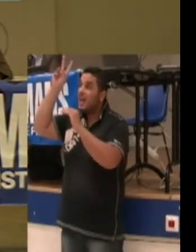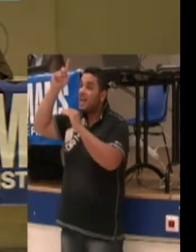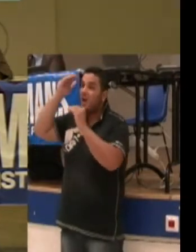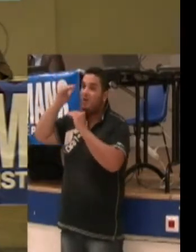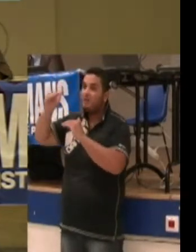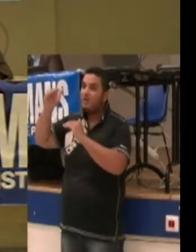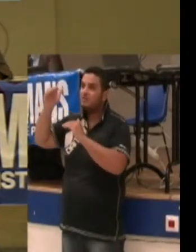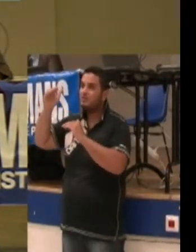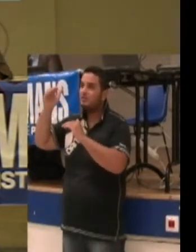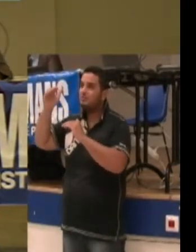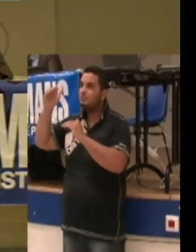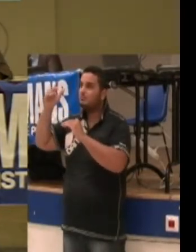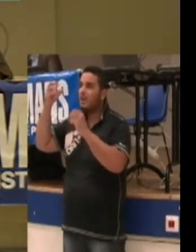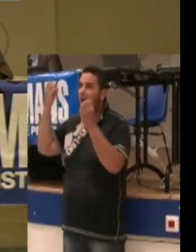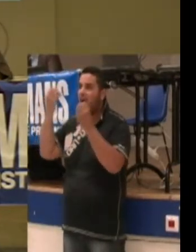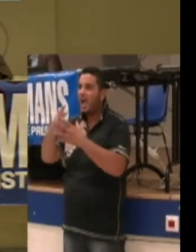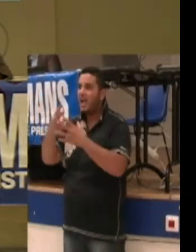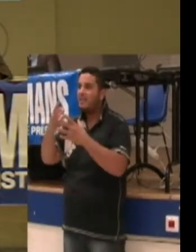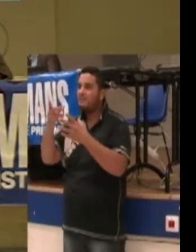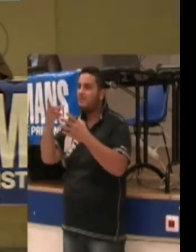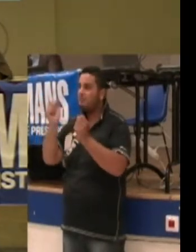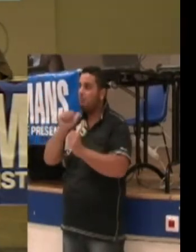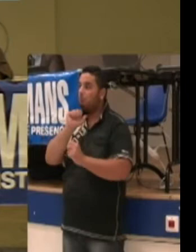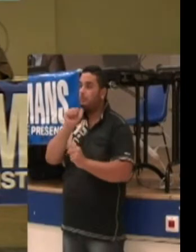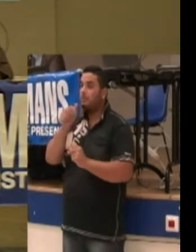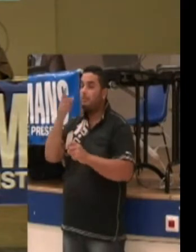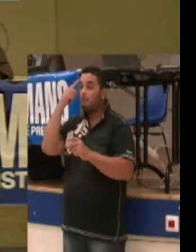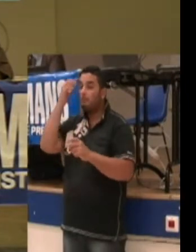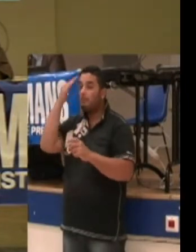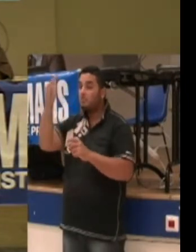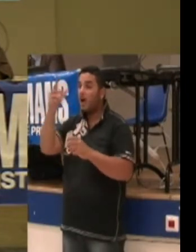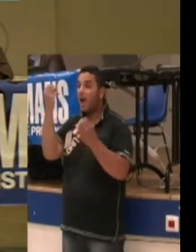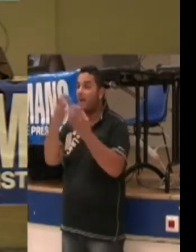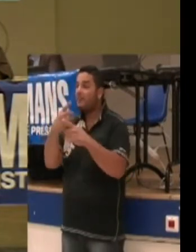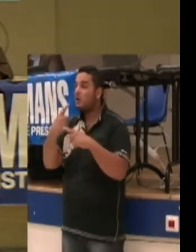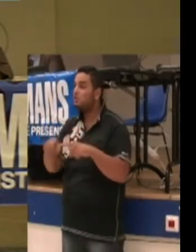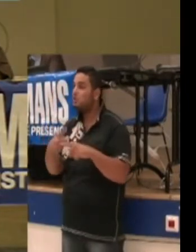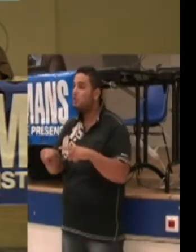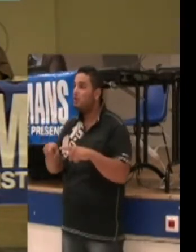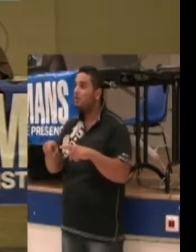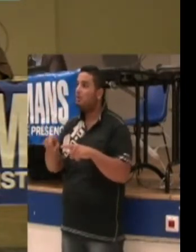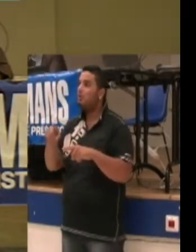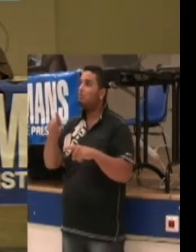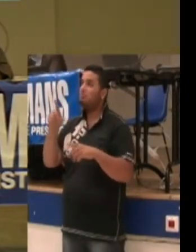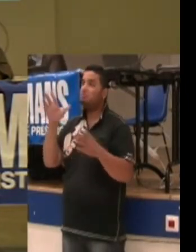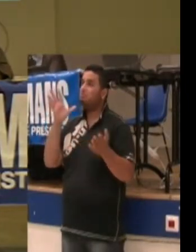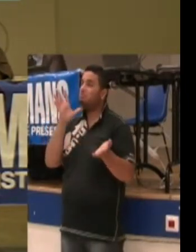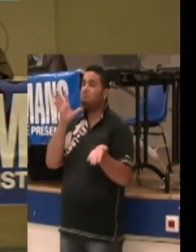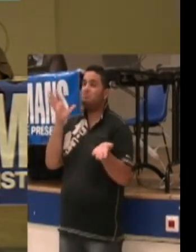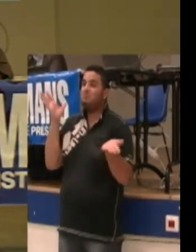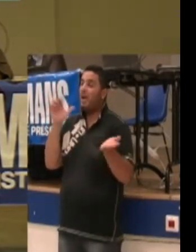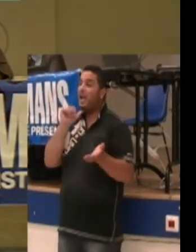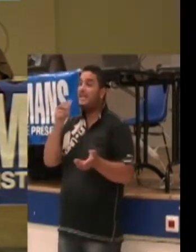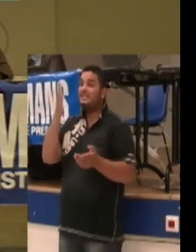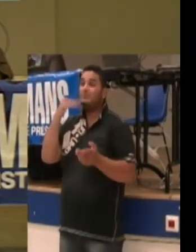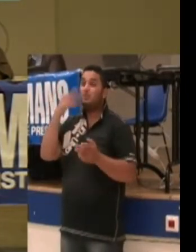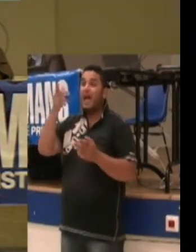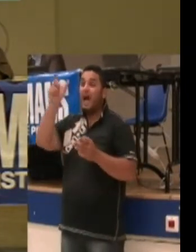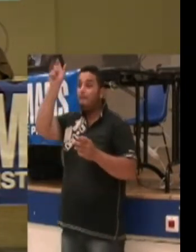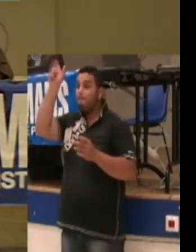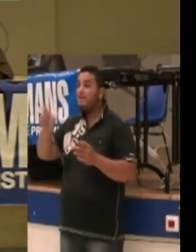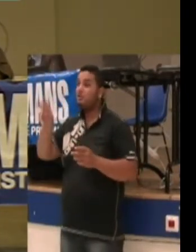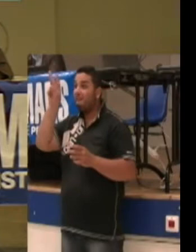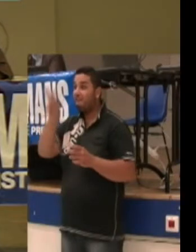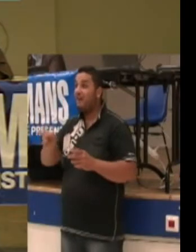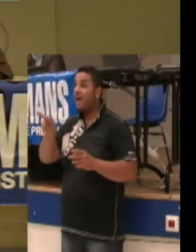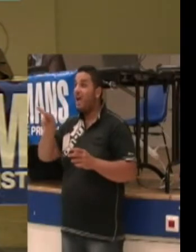t'arrive, ça ne t'affecte pas. C'est pour ça qu'un musulman, il ne peut pas tomber en dépression. Ce n'est pas possible. Un musulman, il ne va pas